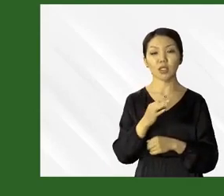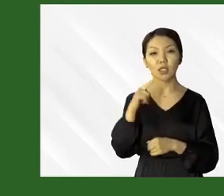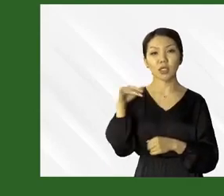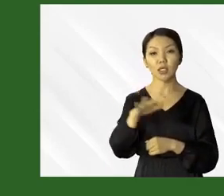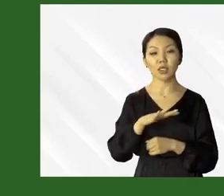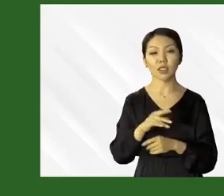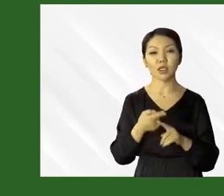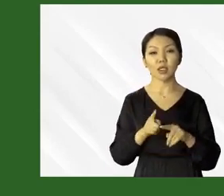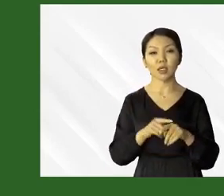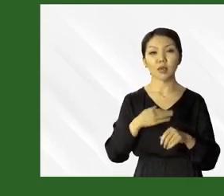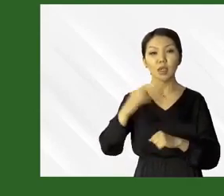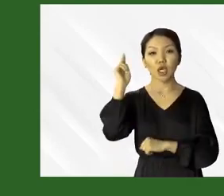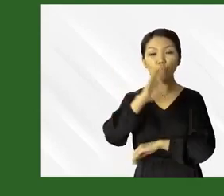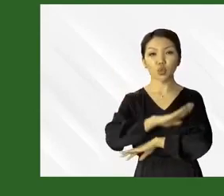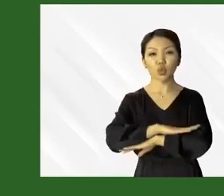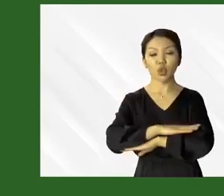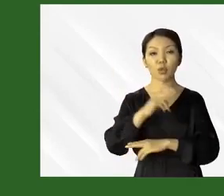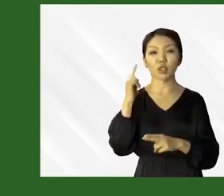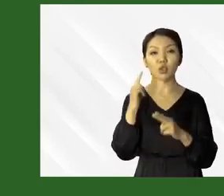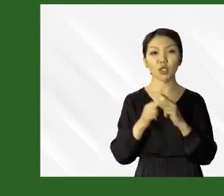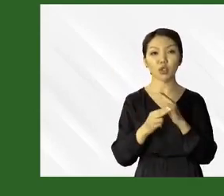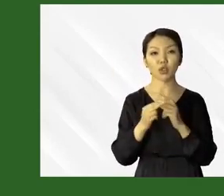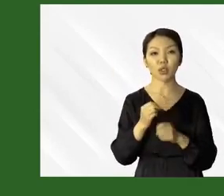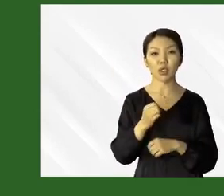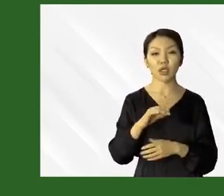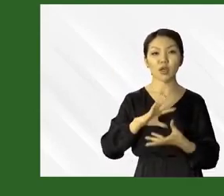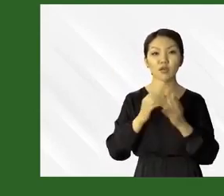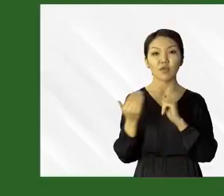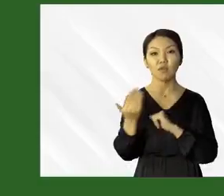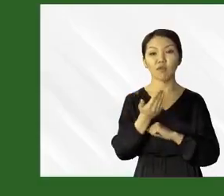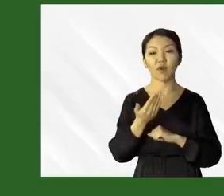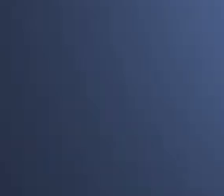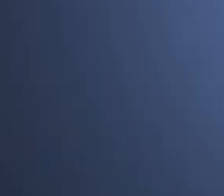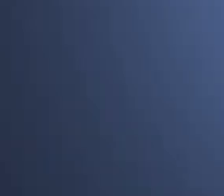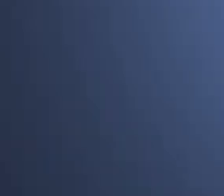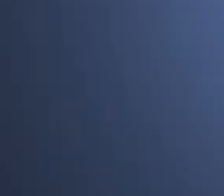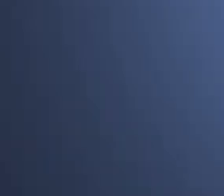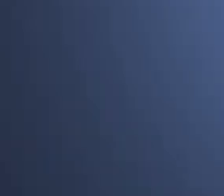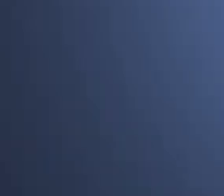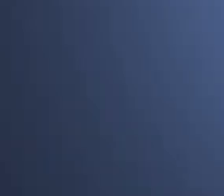На этом наш урок подошел к концу. Всего вам доброго!